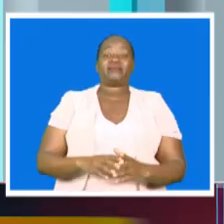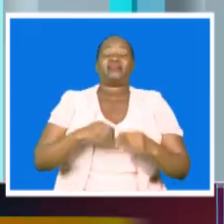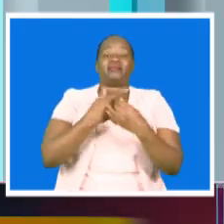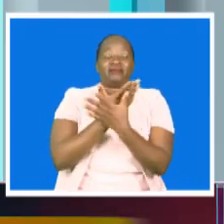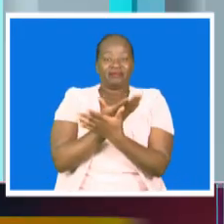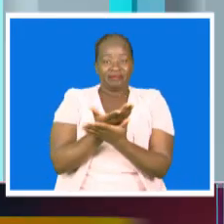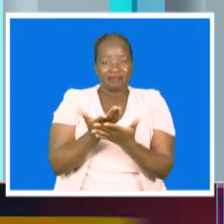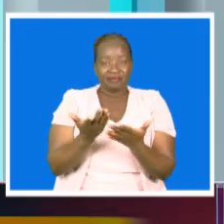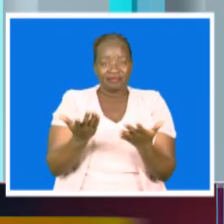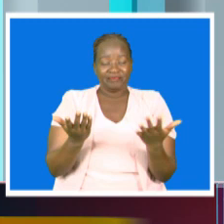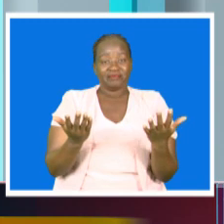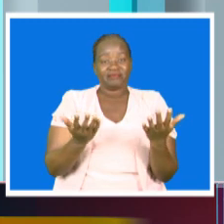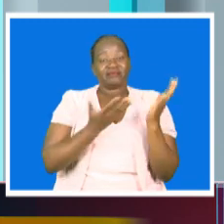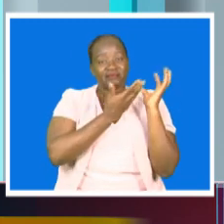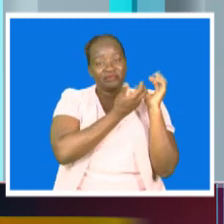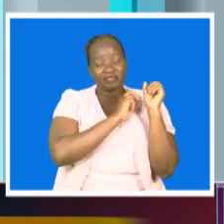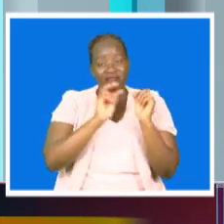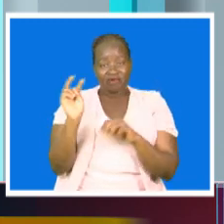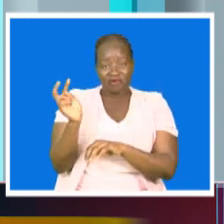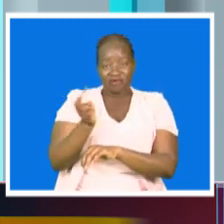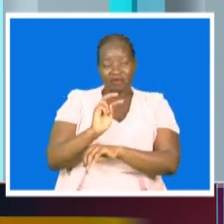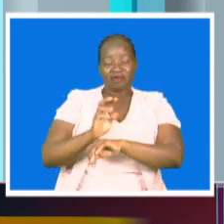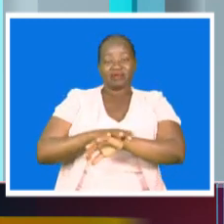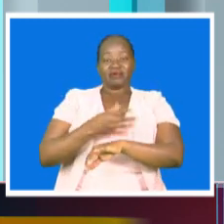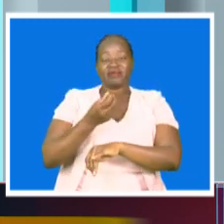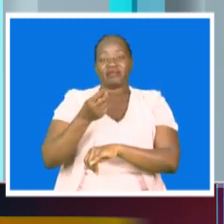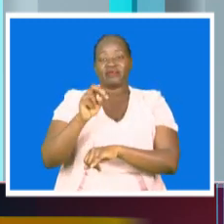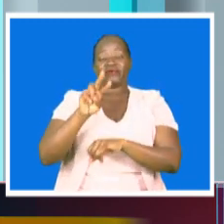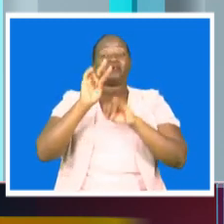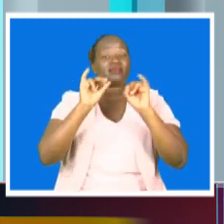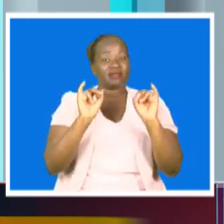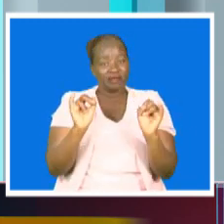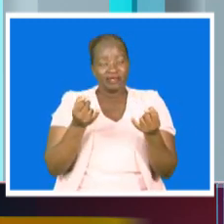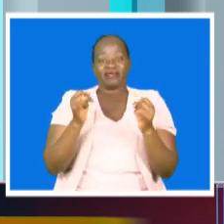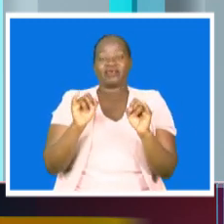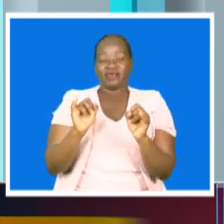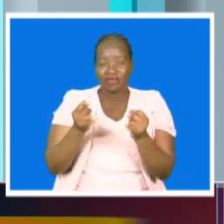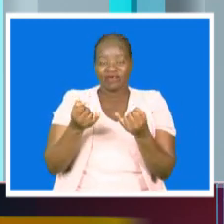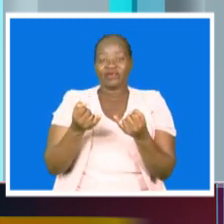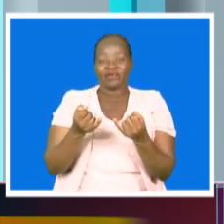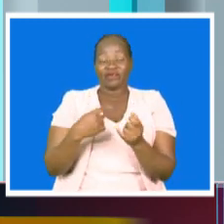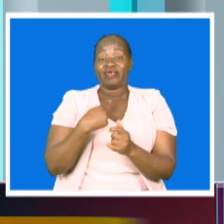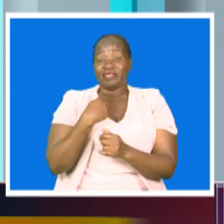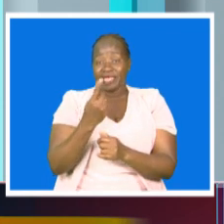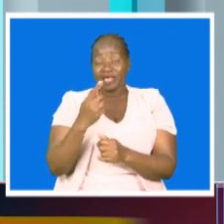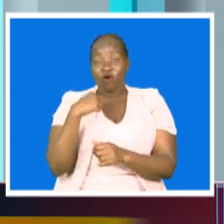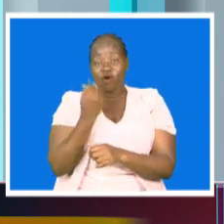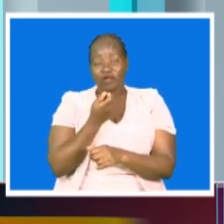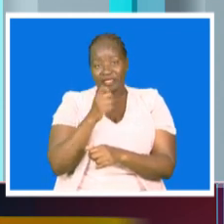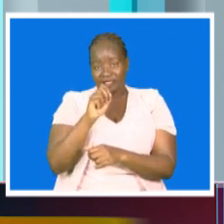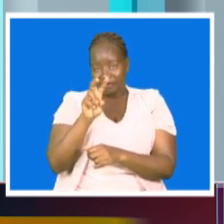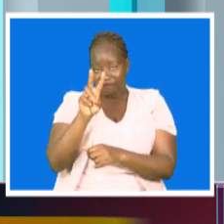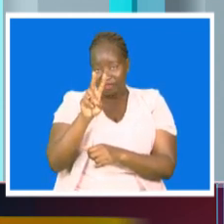Hale othe oge korolega kihokano lagi dhina abena kurolega kikuyo TV muroli wa muge kuyo Gwiraga eno ni